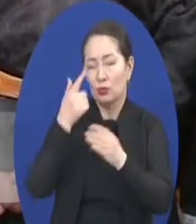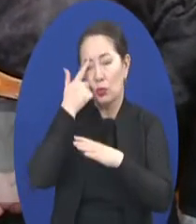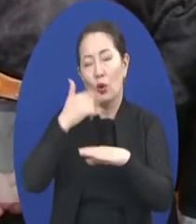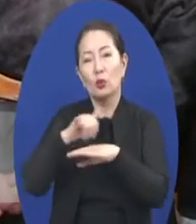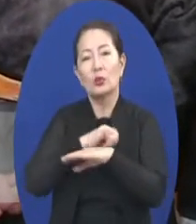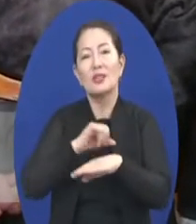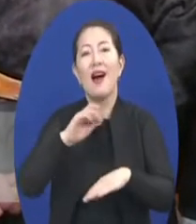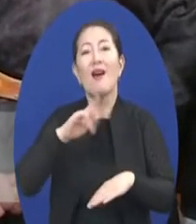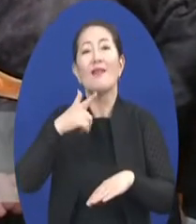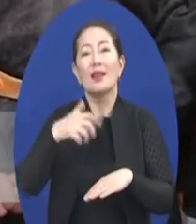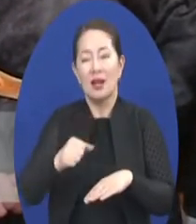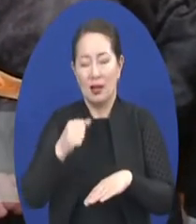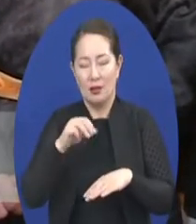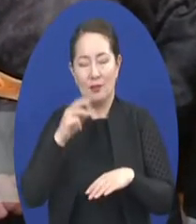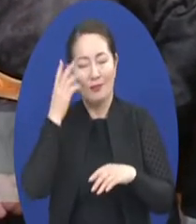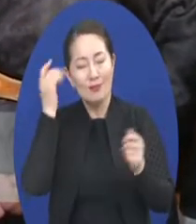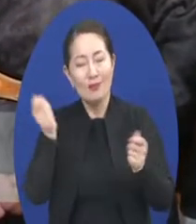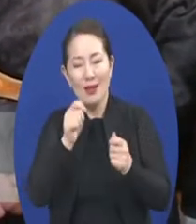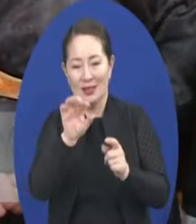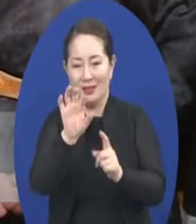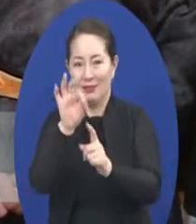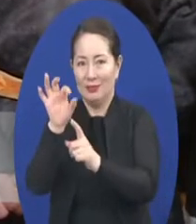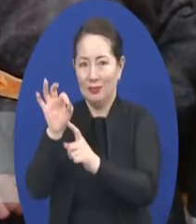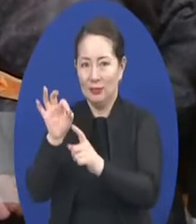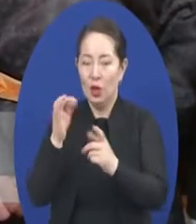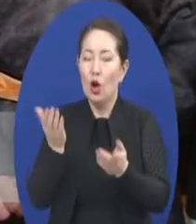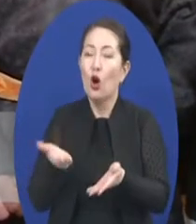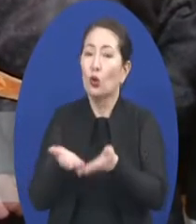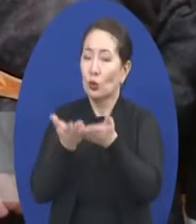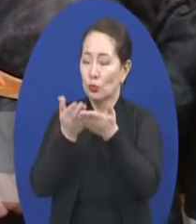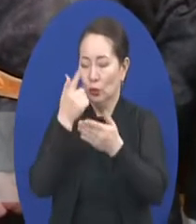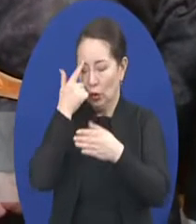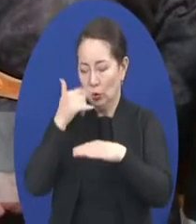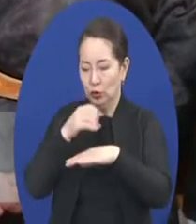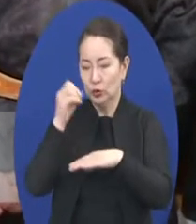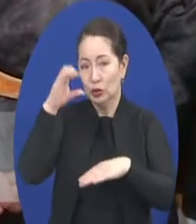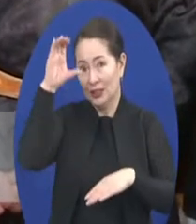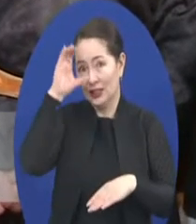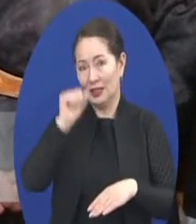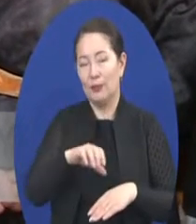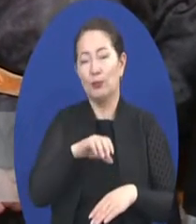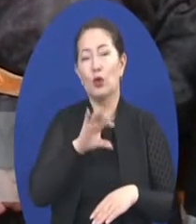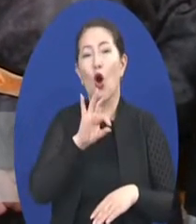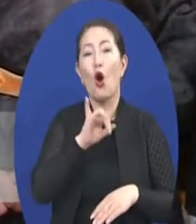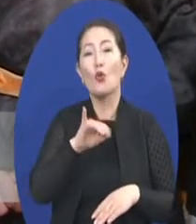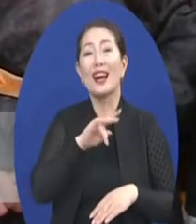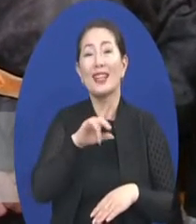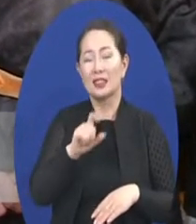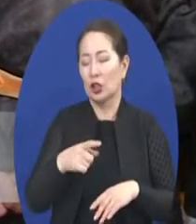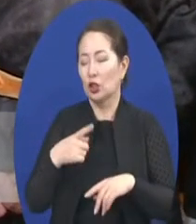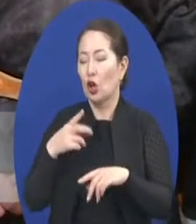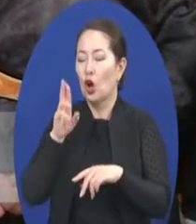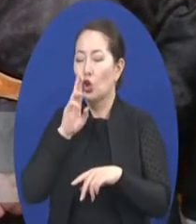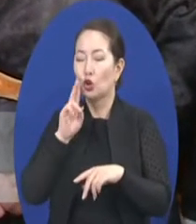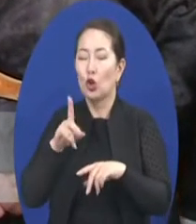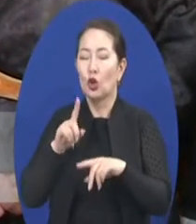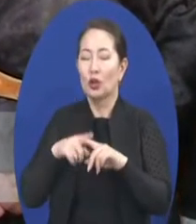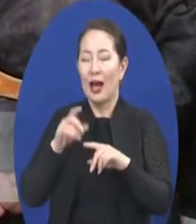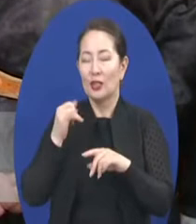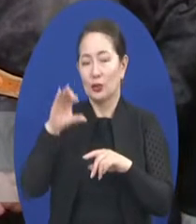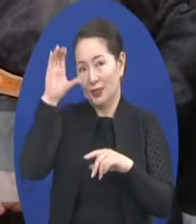улсын аварга малчин наар шалгаруулж өргөмжлөв. Монгол улсын ерөнхий сайд Ил Оюун Эрдэнэ Хүнсдэй аж ахуй хөнгө